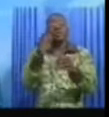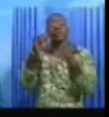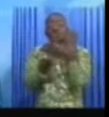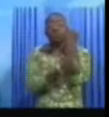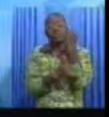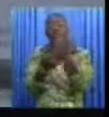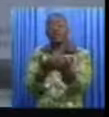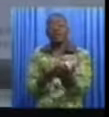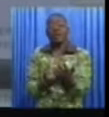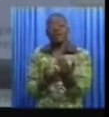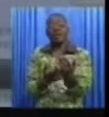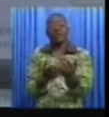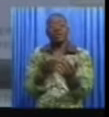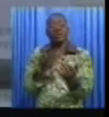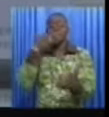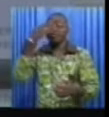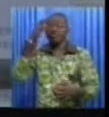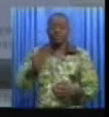pire.